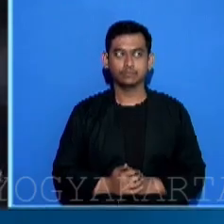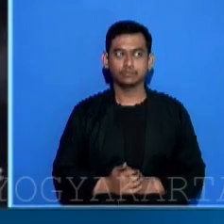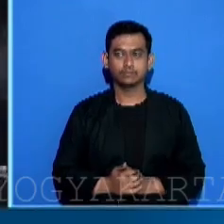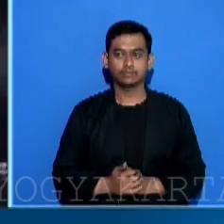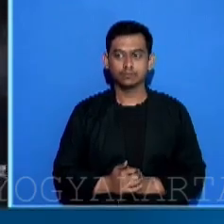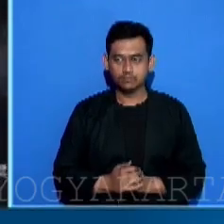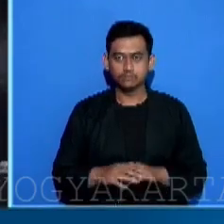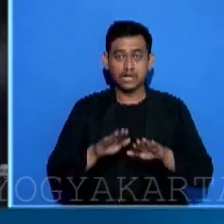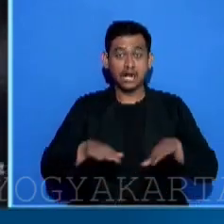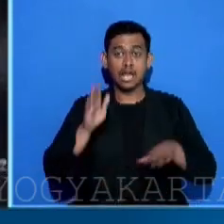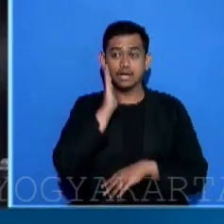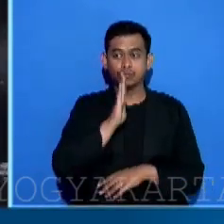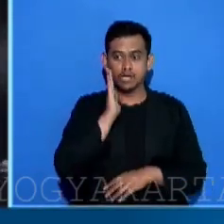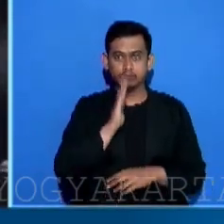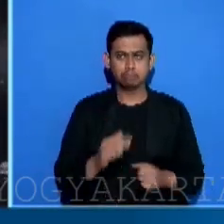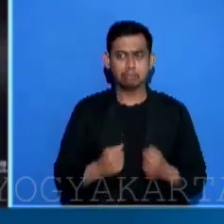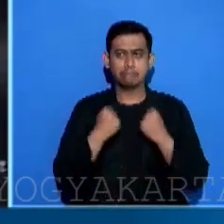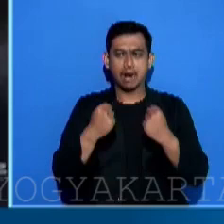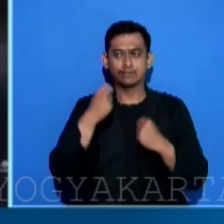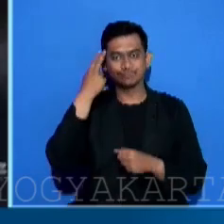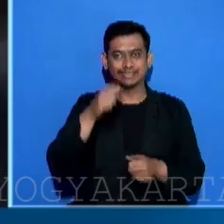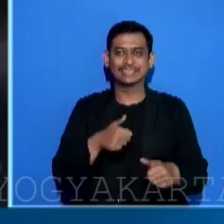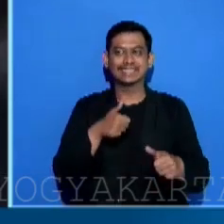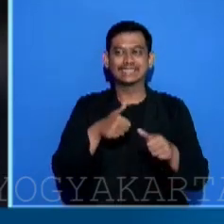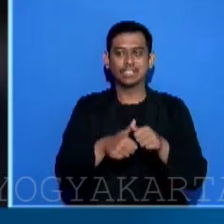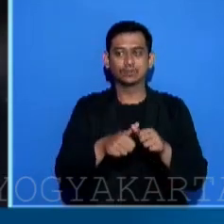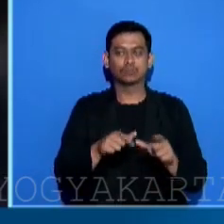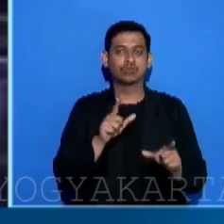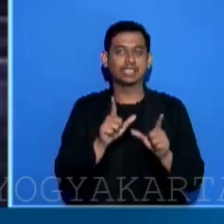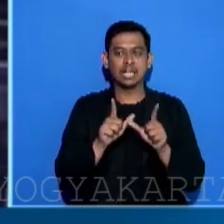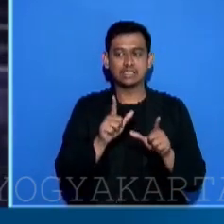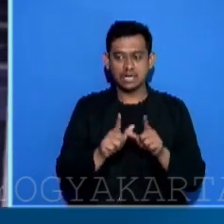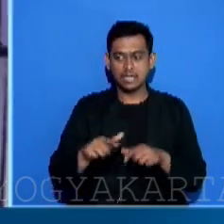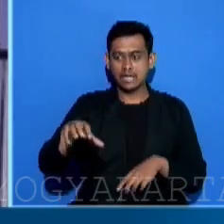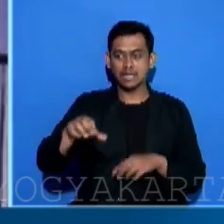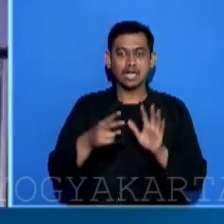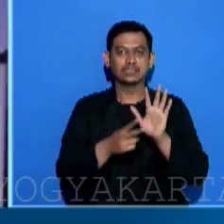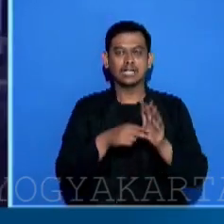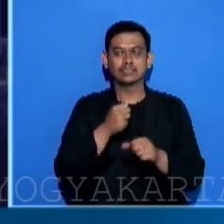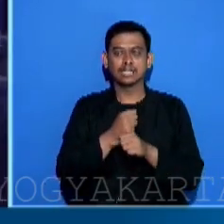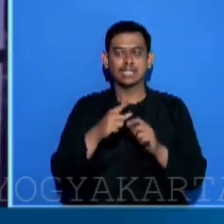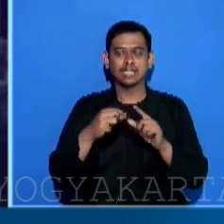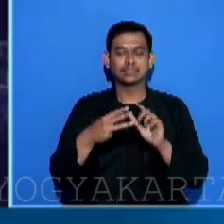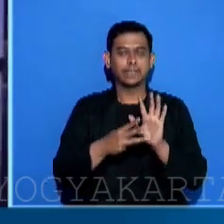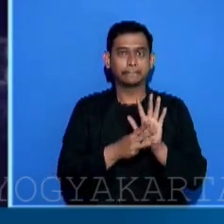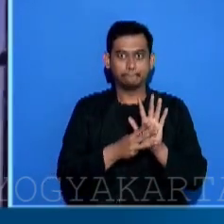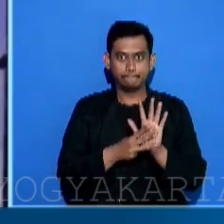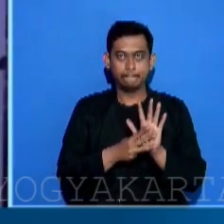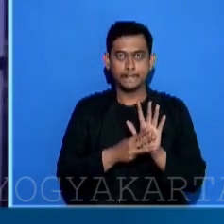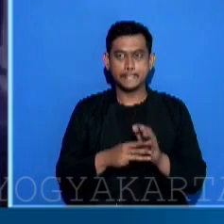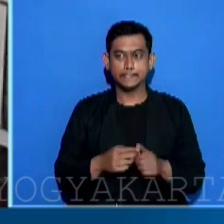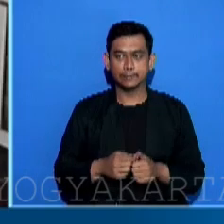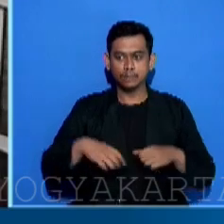Anak-anak muda terlihat antusias menyaksikan event Wonderful Yogyakarta di Plaza Ngasem Kraton, Kota Yogyakarta, meski hujan